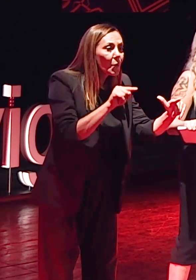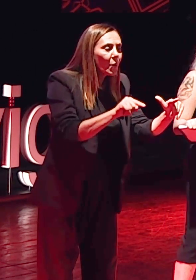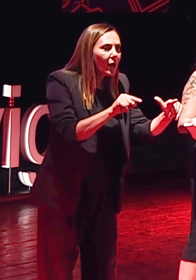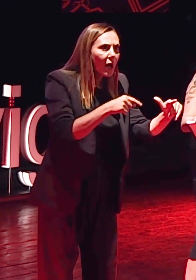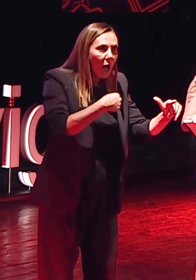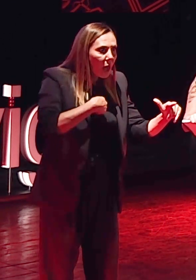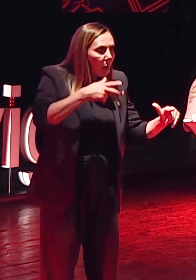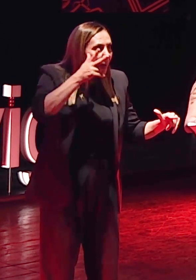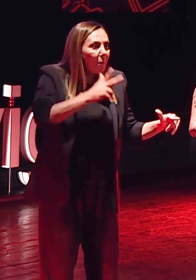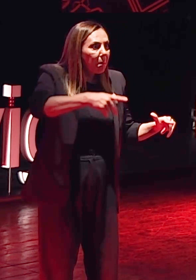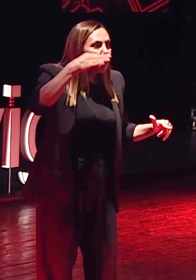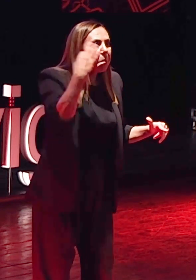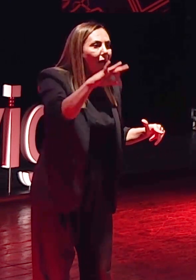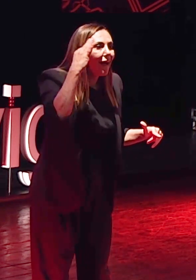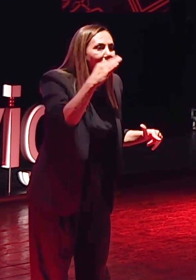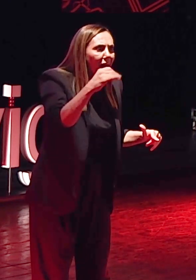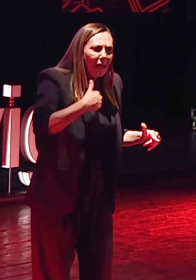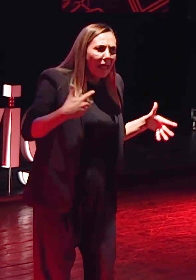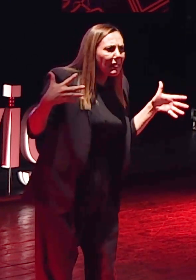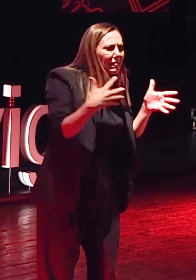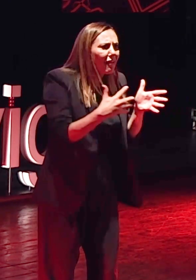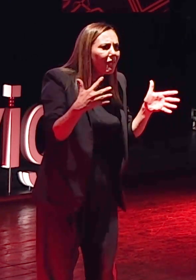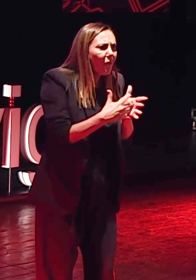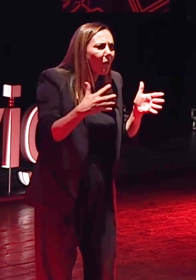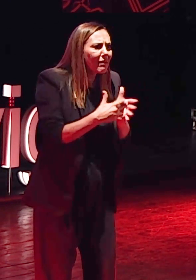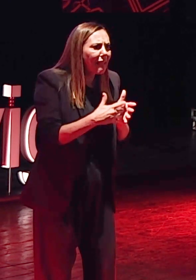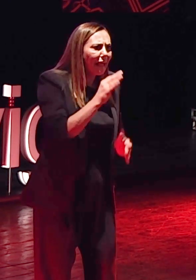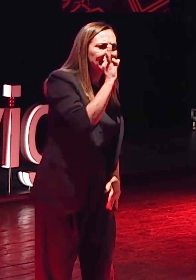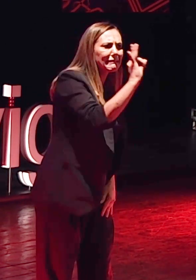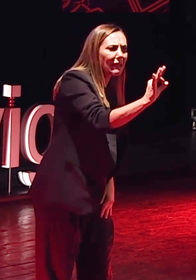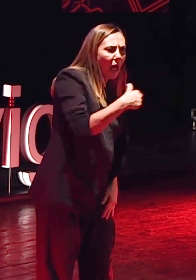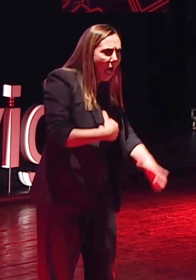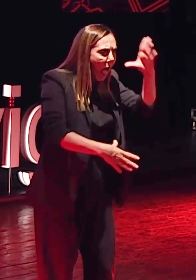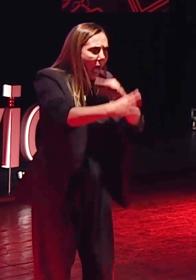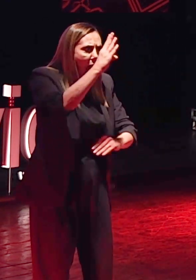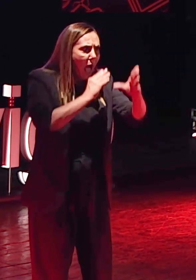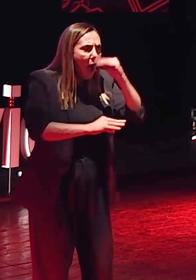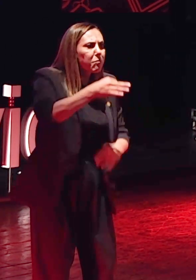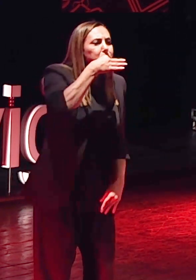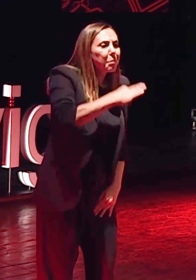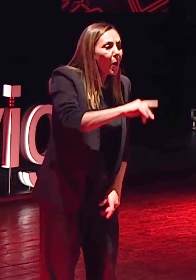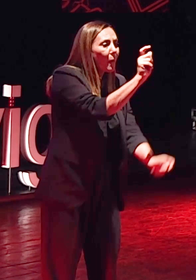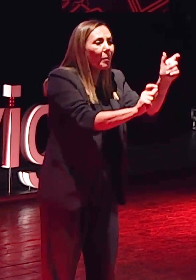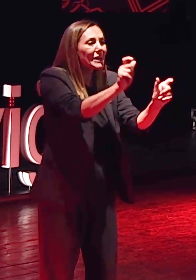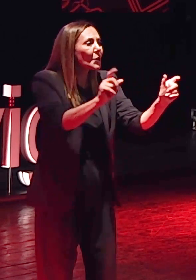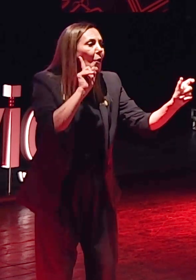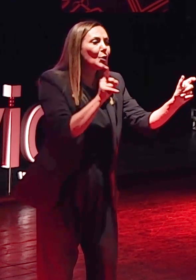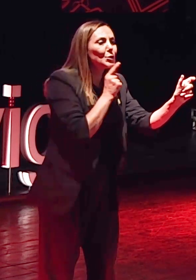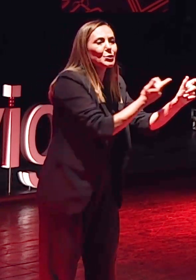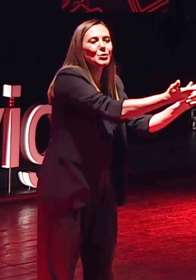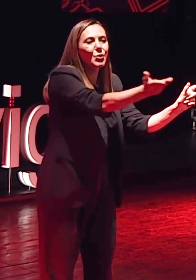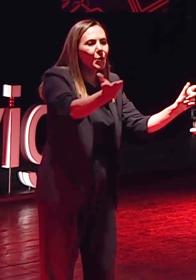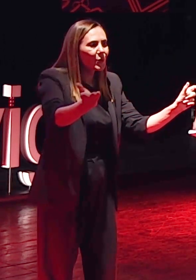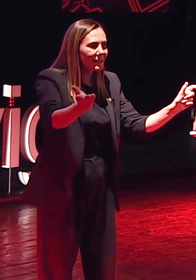ero brava dove non avevo nessuna difficoltà d'apprendimento dove le persone sorde